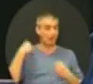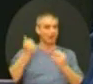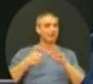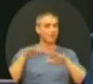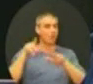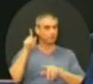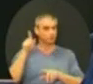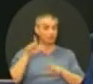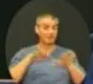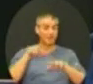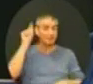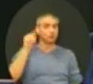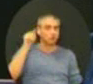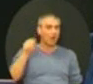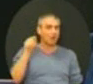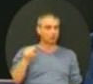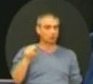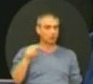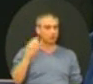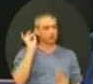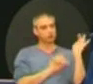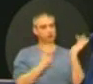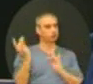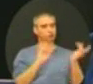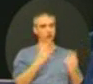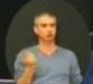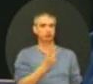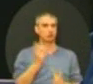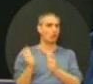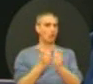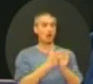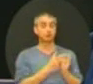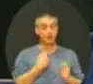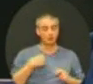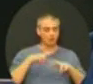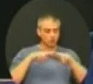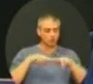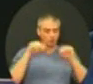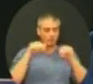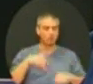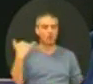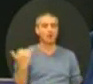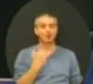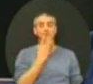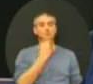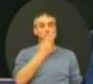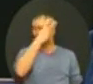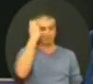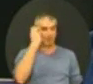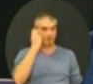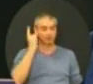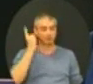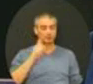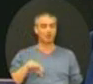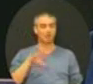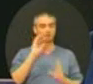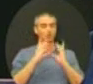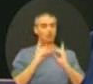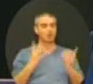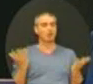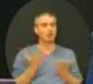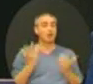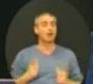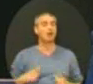הממשלה ולממשלה הזו לשסות בין שתי האוכלוסיות. אנחנו נשאר פה לנצח יהודים וערבים, צריכים למצוא את הדרך